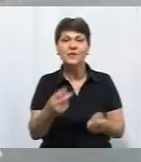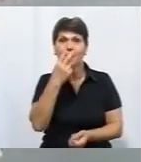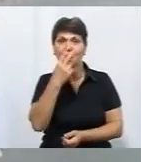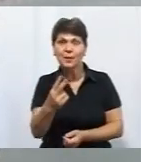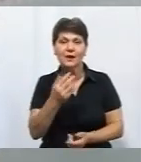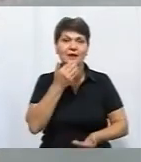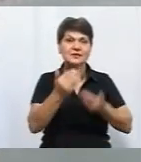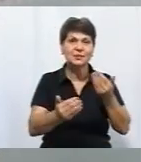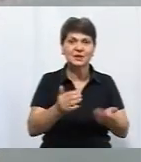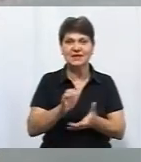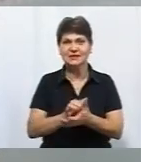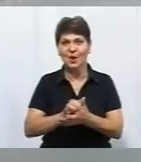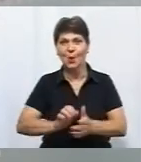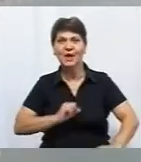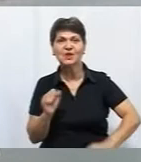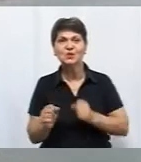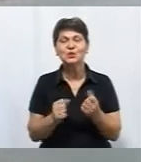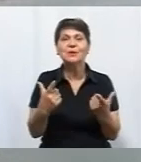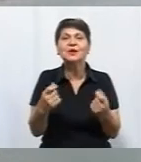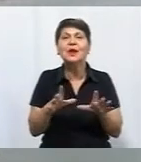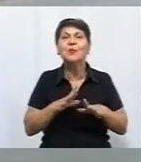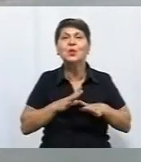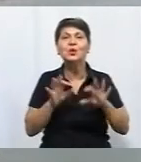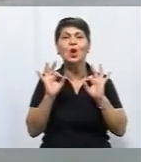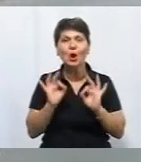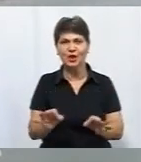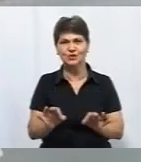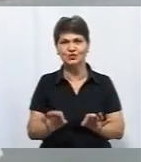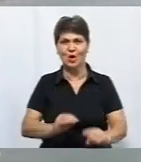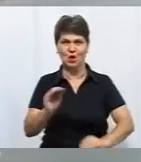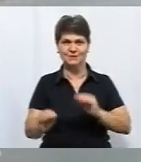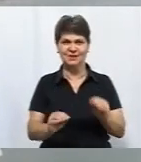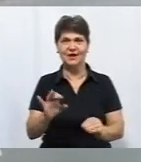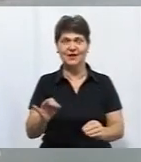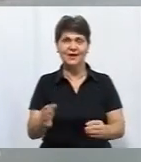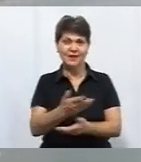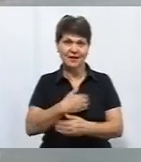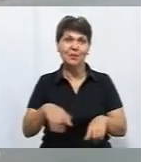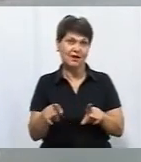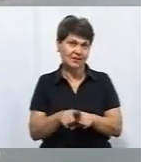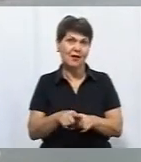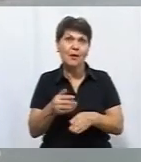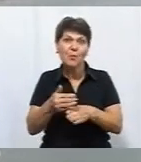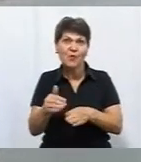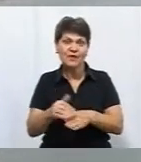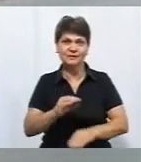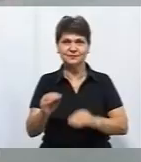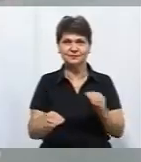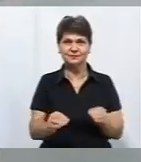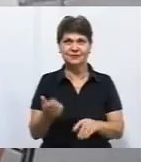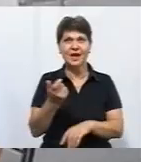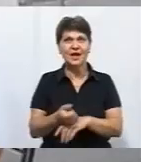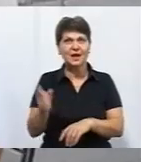запитувала знайомих, друзів, де було б логічно розташувати їх. І ми, відповідно, вже так розташовували. Найбільше